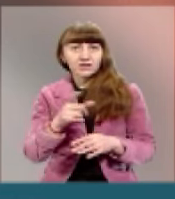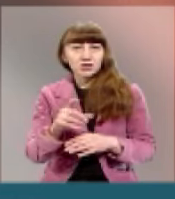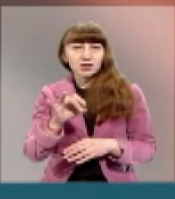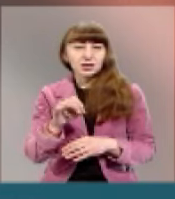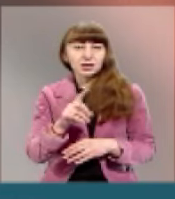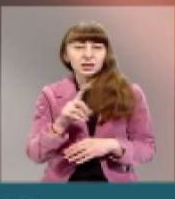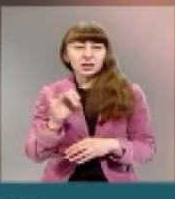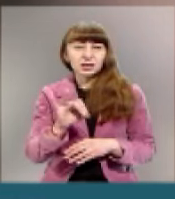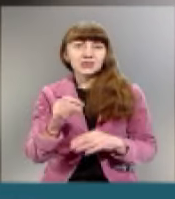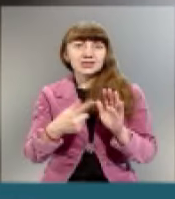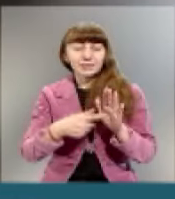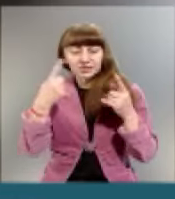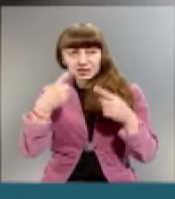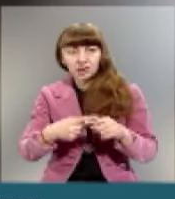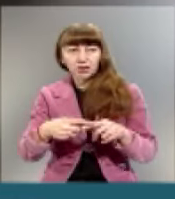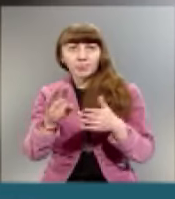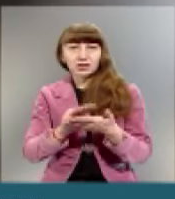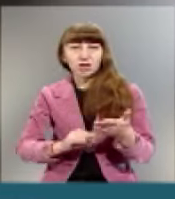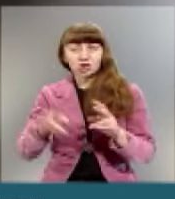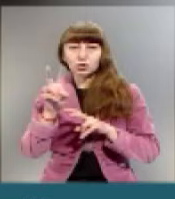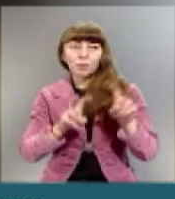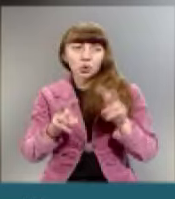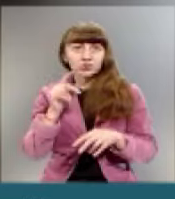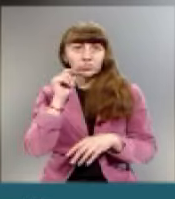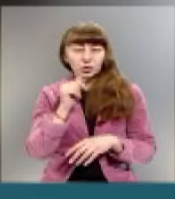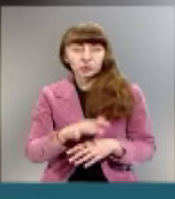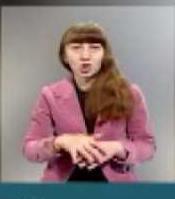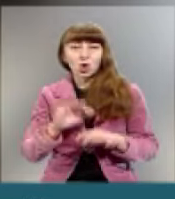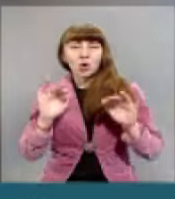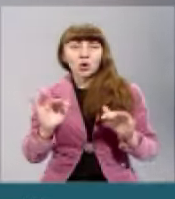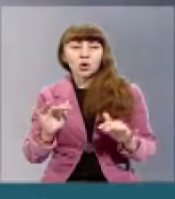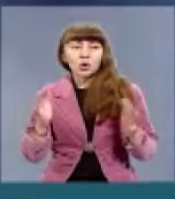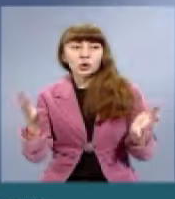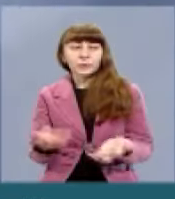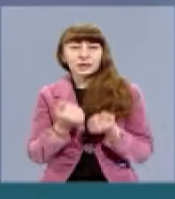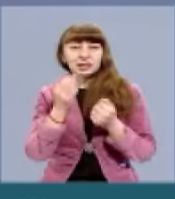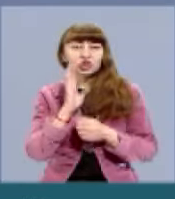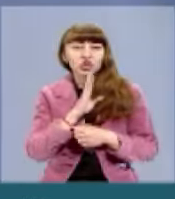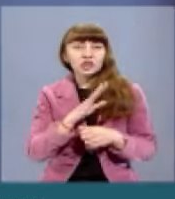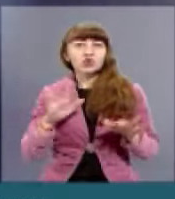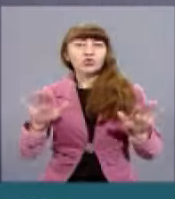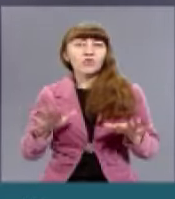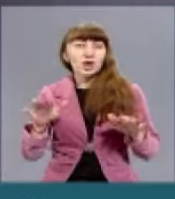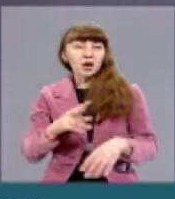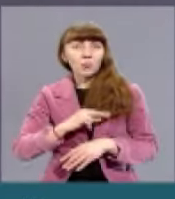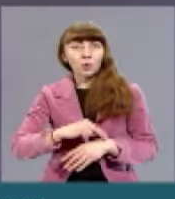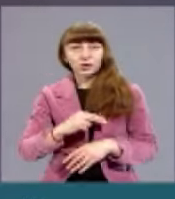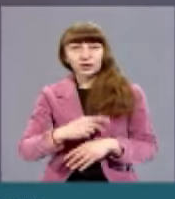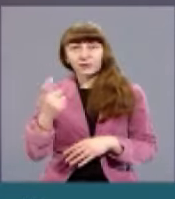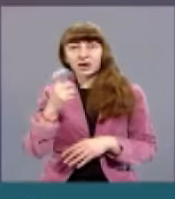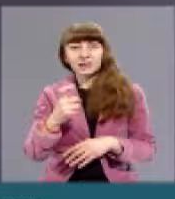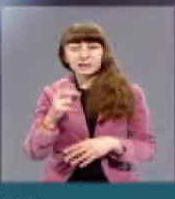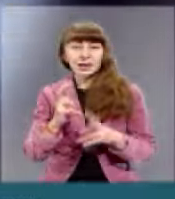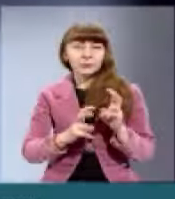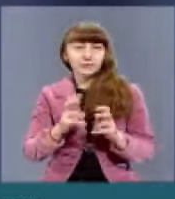и 7 единиц техники продолжают поисковую операцию. Чудом удалось спасти женщину в городе Аркалык. Работая в одном из